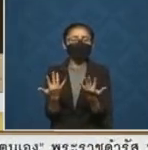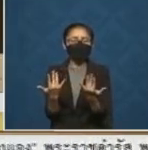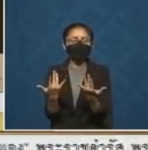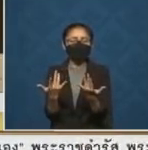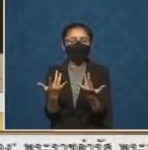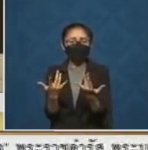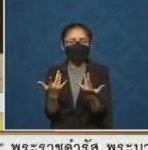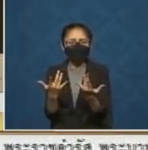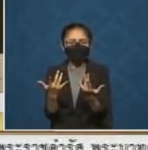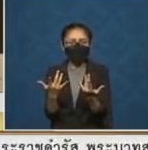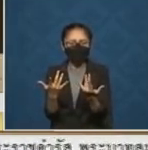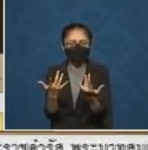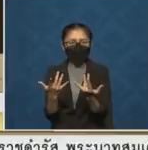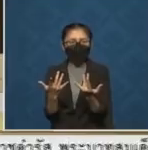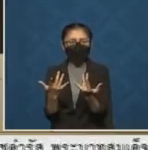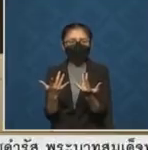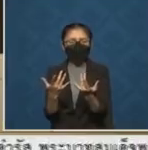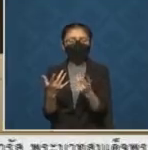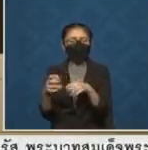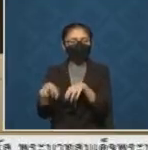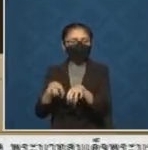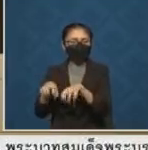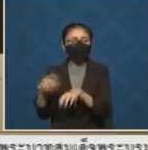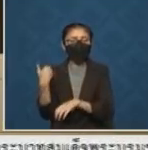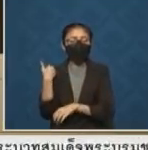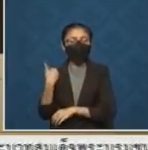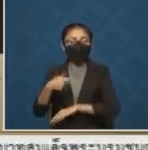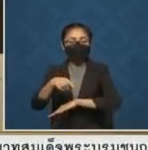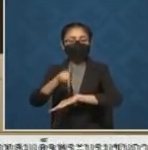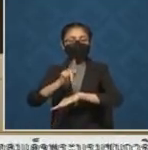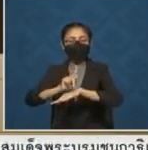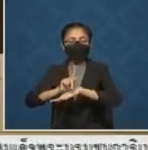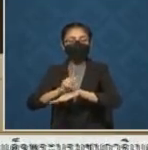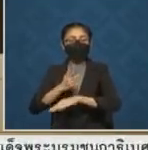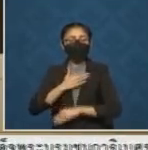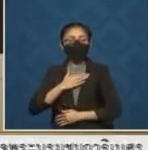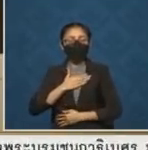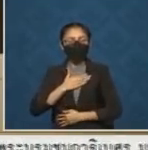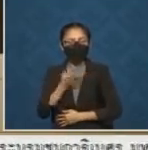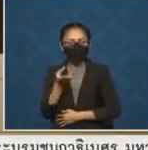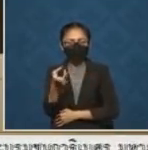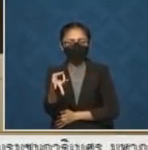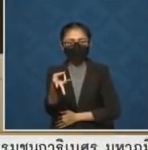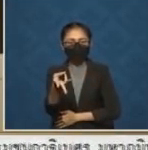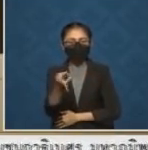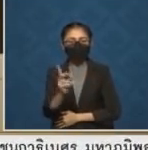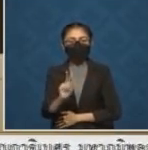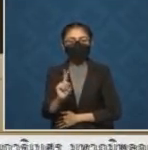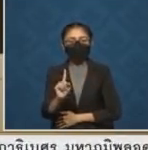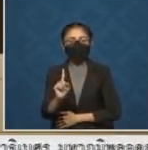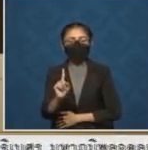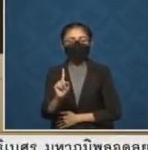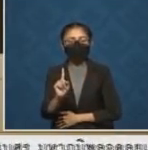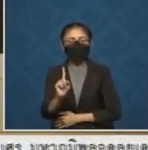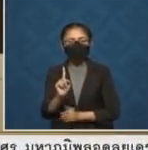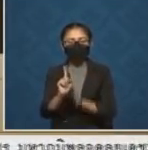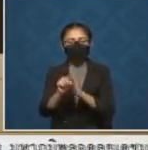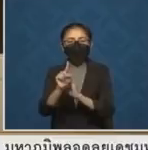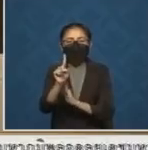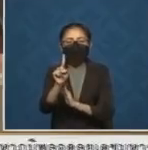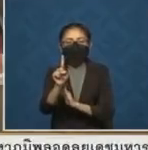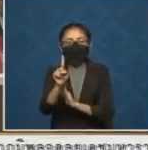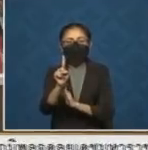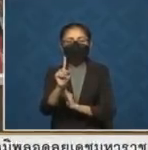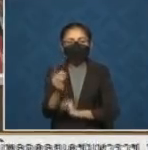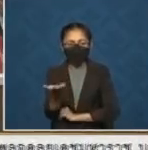กิ้งแม่เราต้องได้กินคนมากันเพียบนี่กดออดไป2นาทีคนเข้าที่ประชุมบ